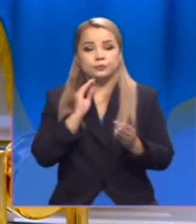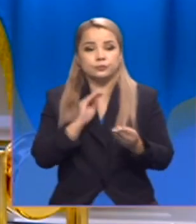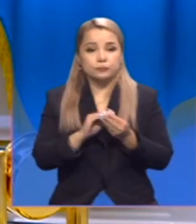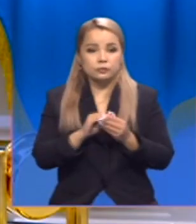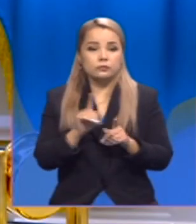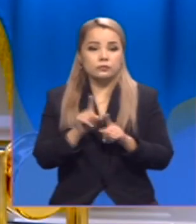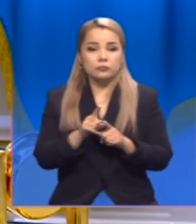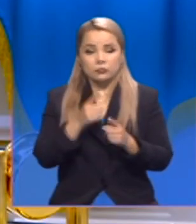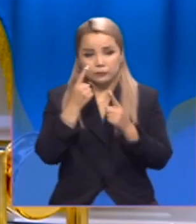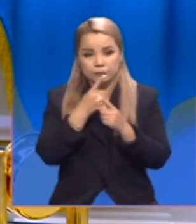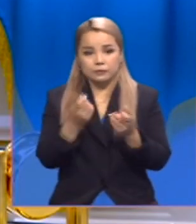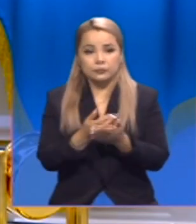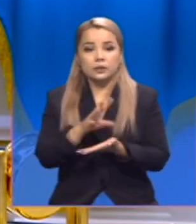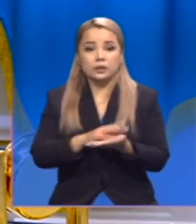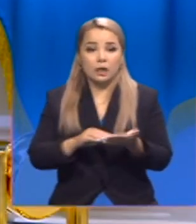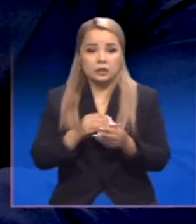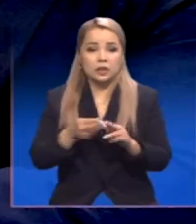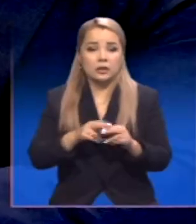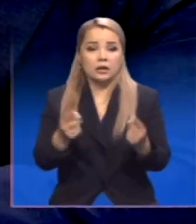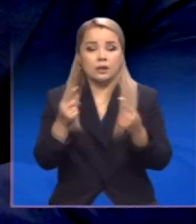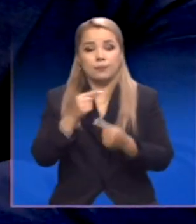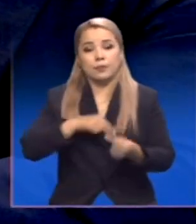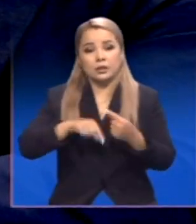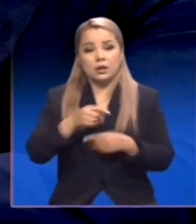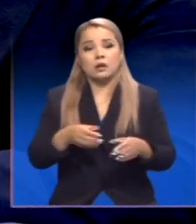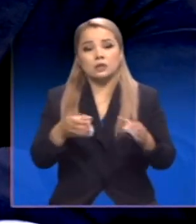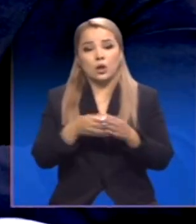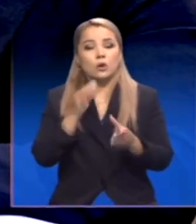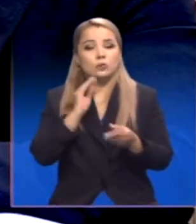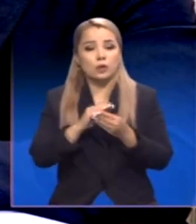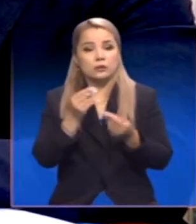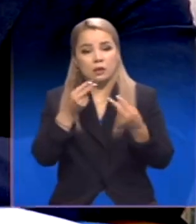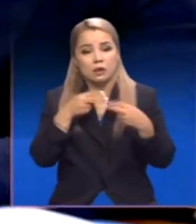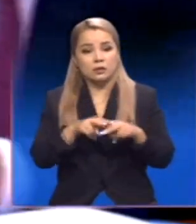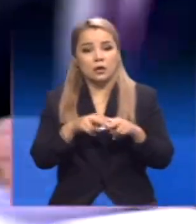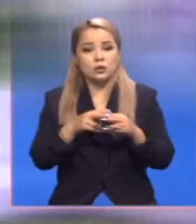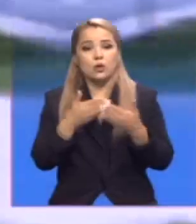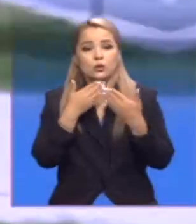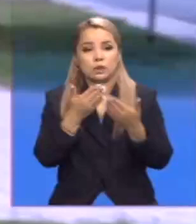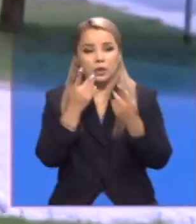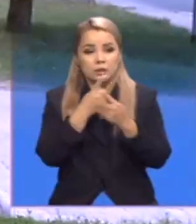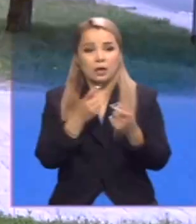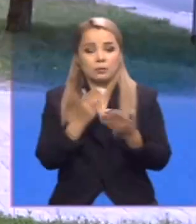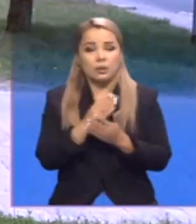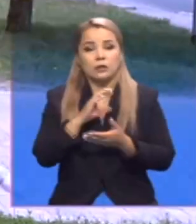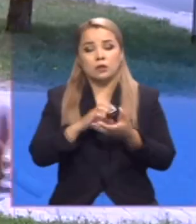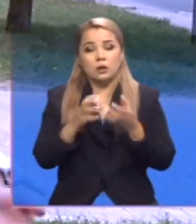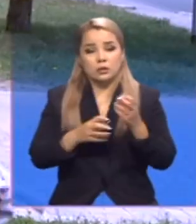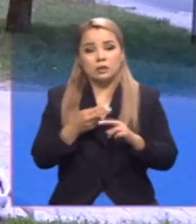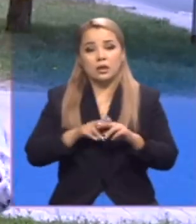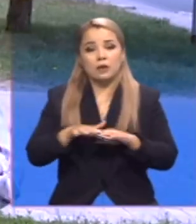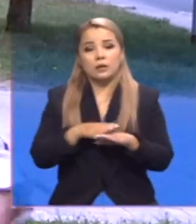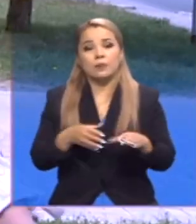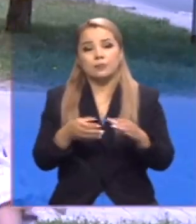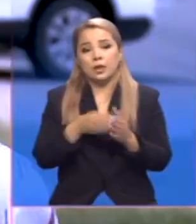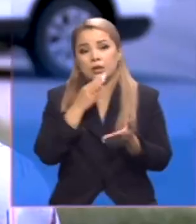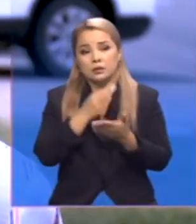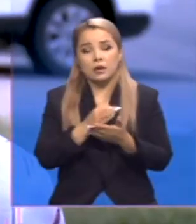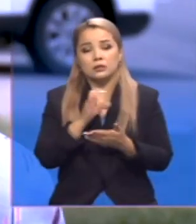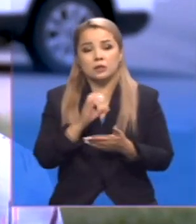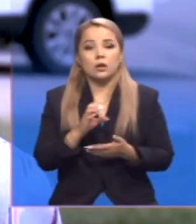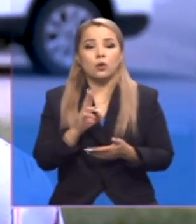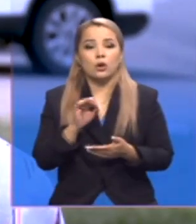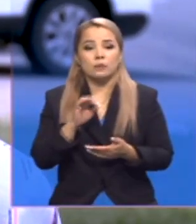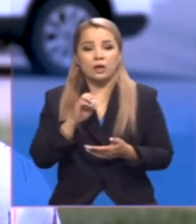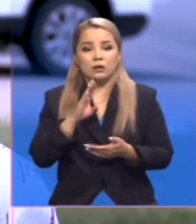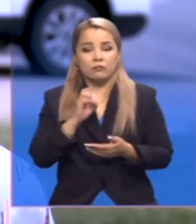жарналарды күтеміз. Қайталап айтамын, ірі бизнес тарапынан тұрақты аударымдар күтеміз. Әлеуметтанушы Салтанат Оразбекова бұл қор